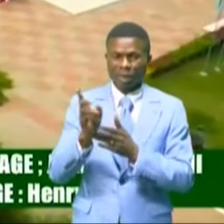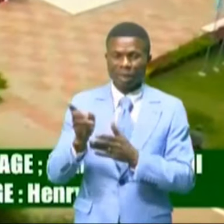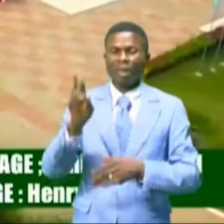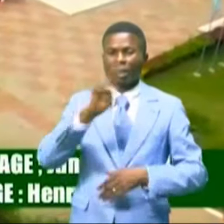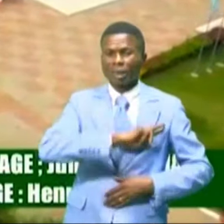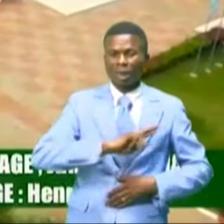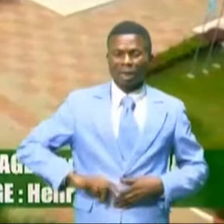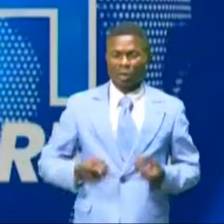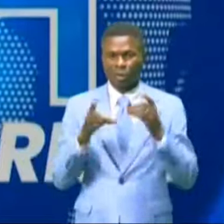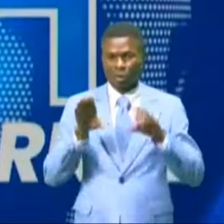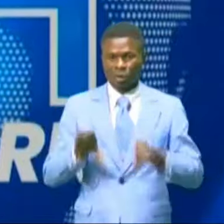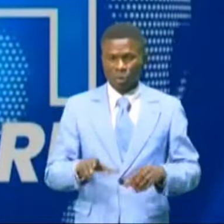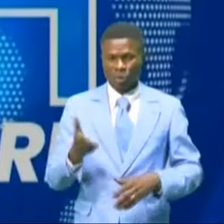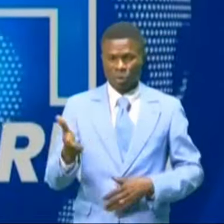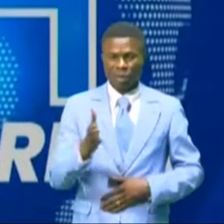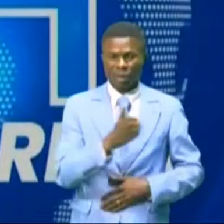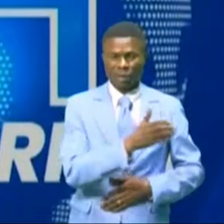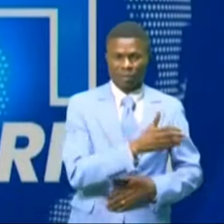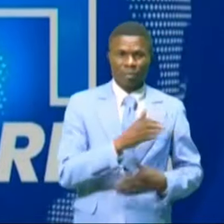RDC.